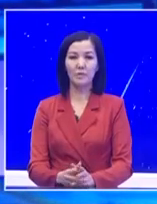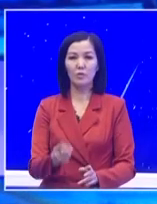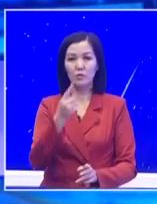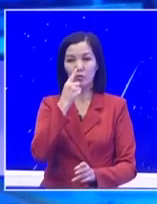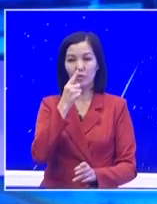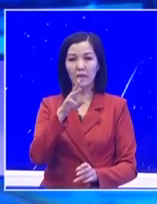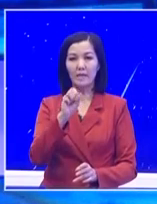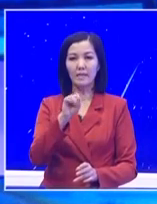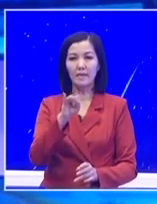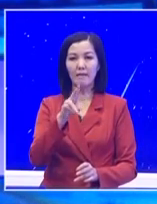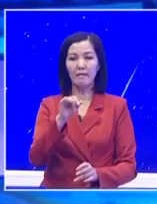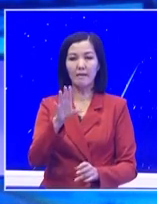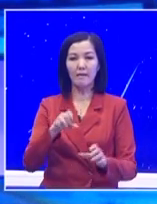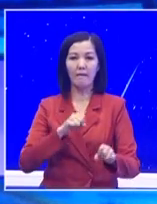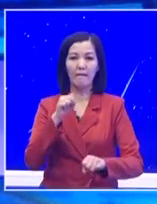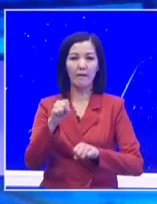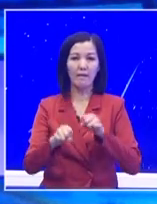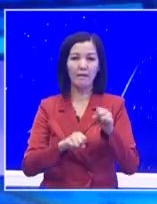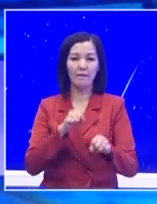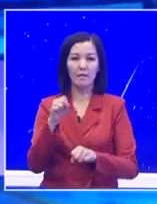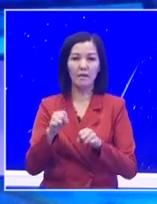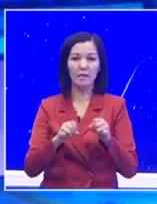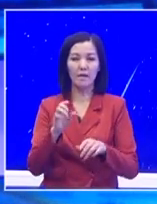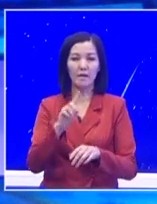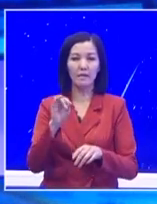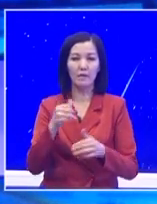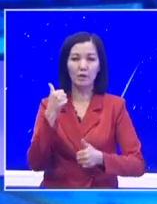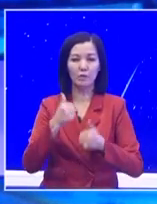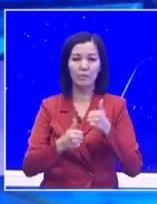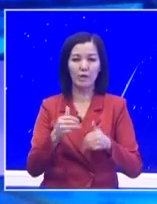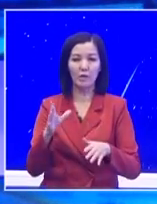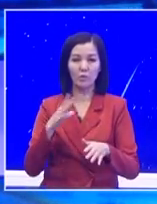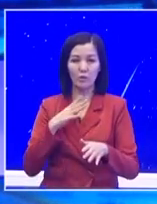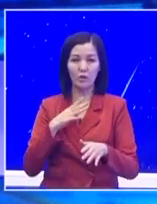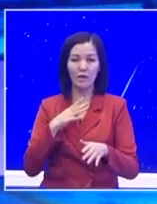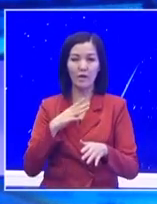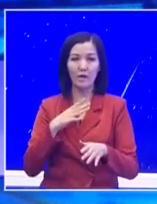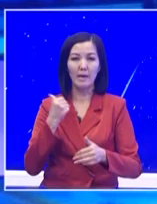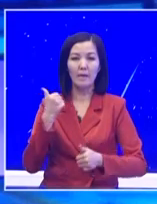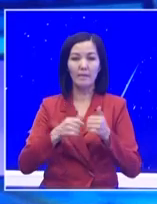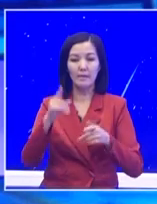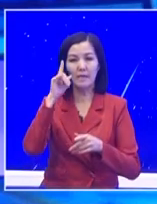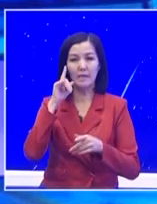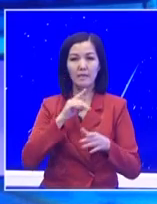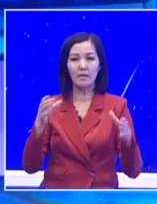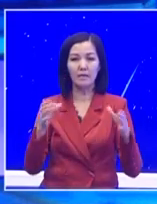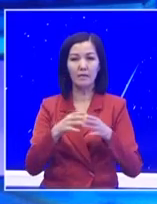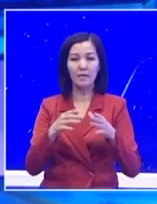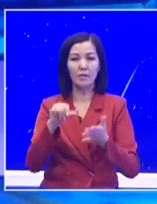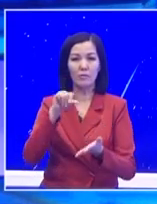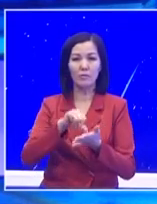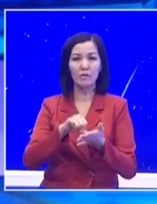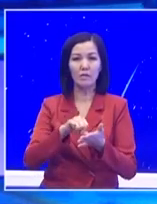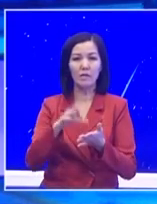Жуырда Таиландта велоспорттың маунтинбайк түрінен Азия чемпионаты өтті. құрлықтық бәсекеде Қазақстан құрамында өнер